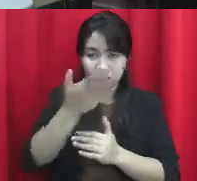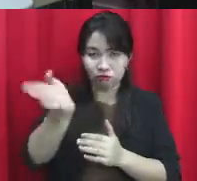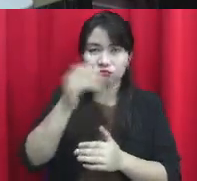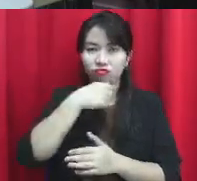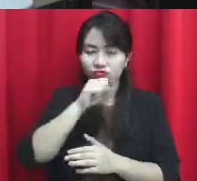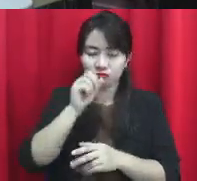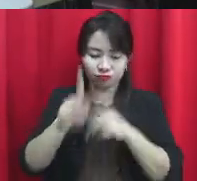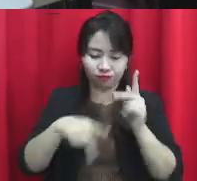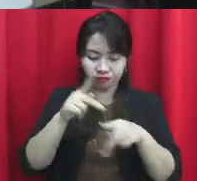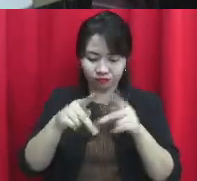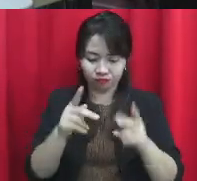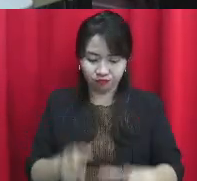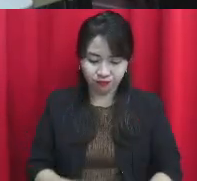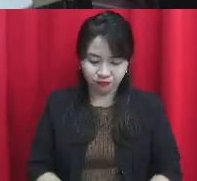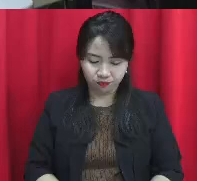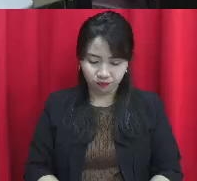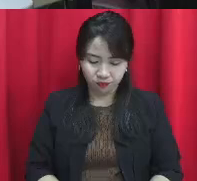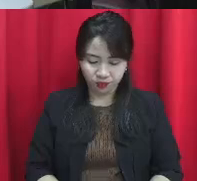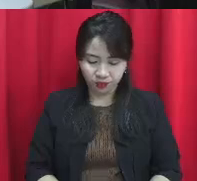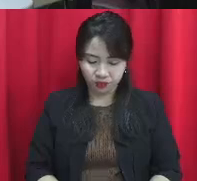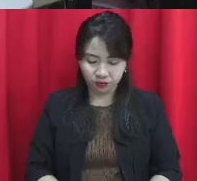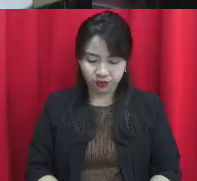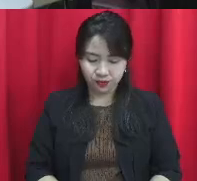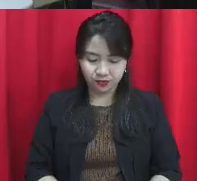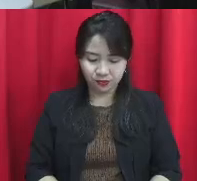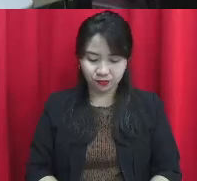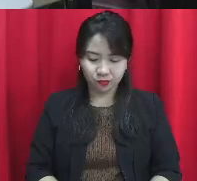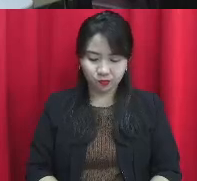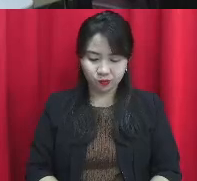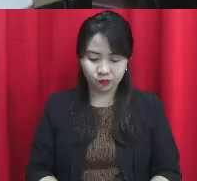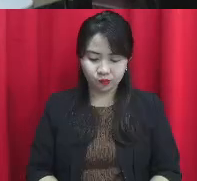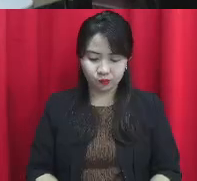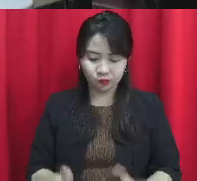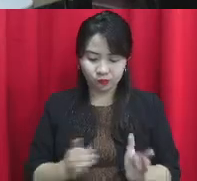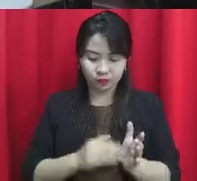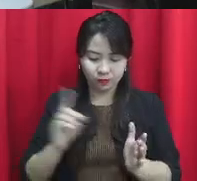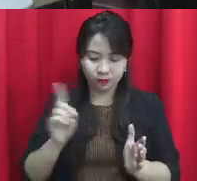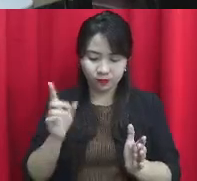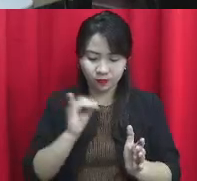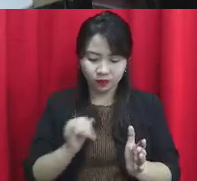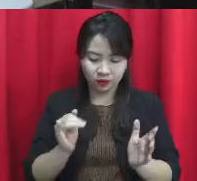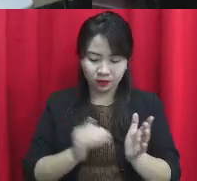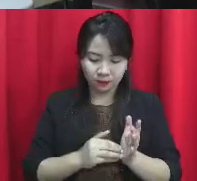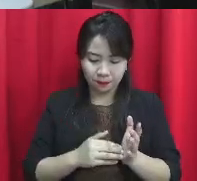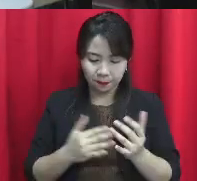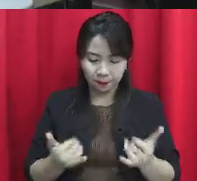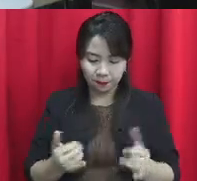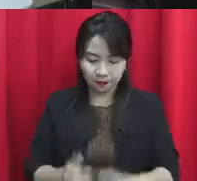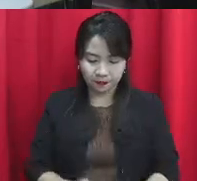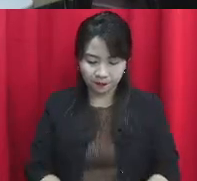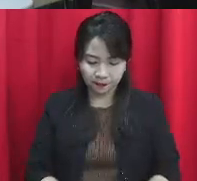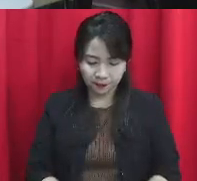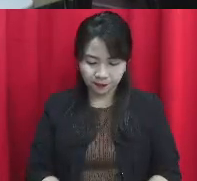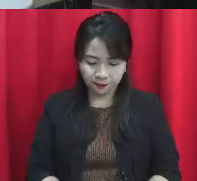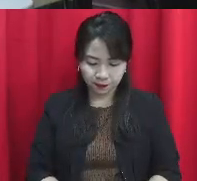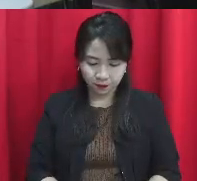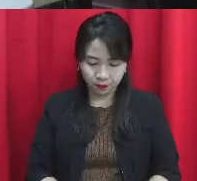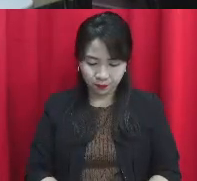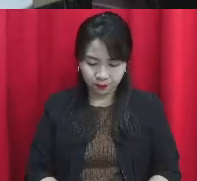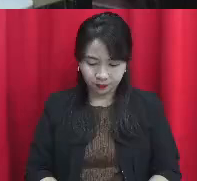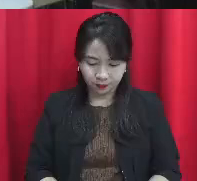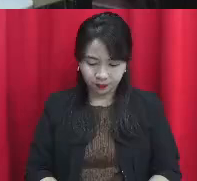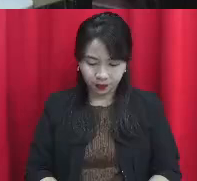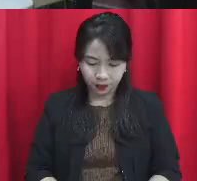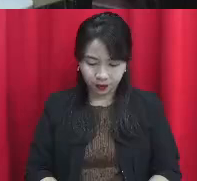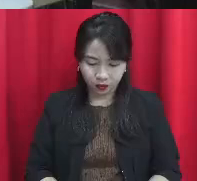Nandidito lang you see Kaya nga alam niyo po ang maganda dito mga kapatid Ilagay niyo po sa isipan niyo po ito mga kapatid Ilagay niyo ito